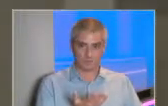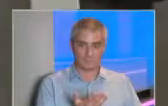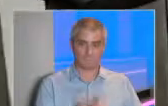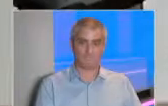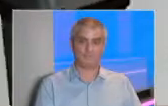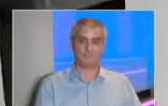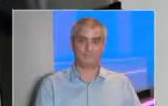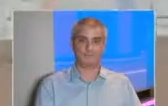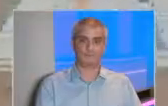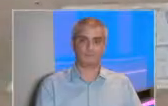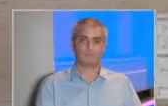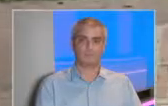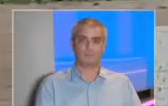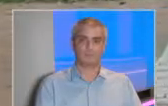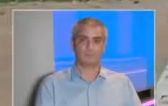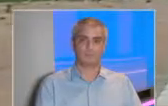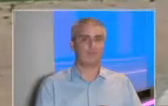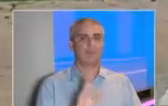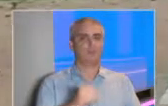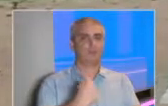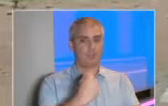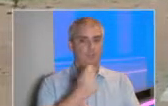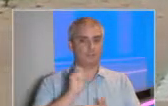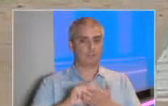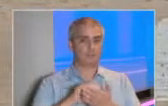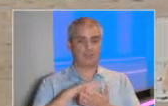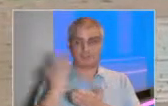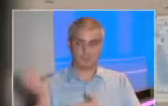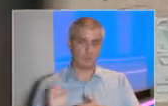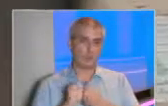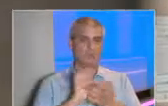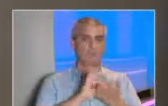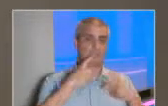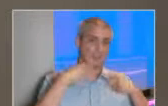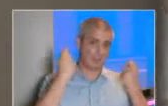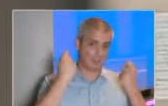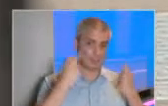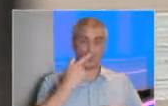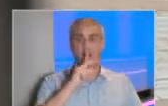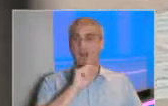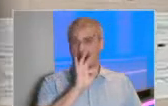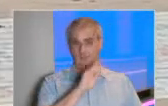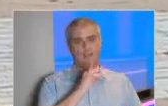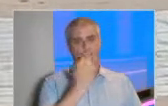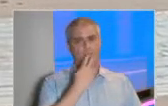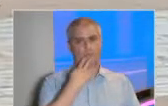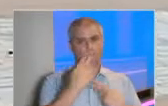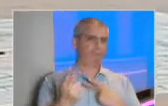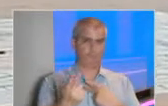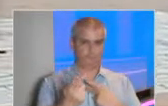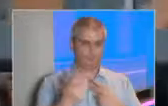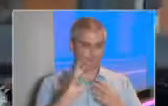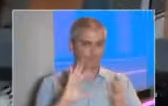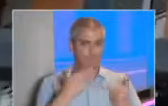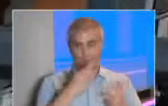ה... מי מרזיק בכוח, האם זה משרד הבריאות או משרד החינוך. גלנט כמובן מגיב על